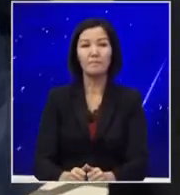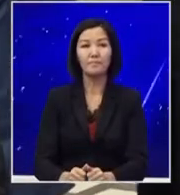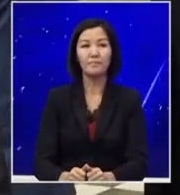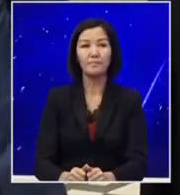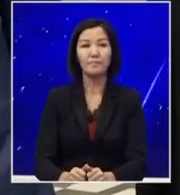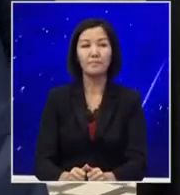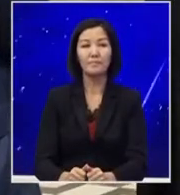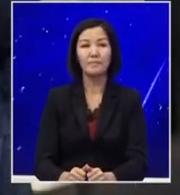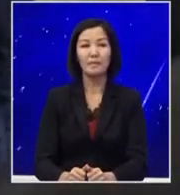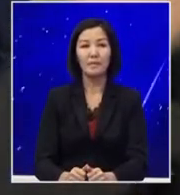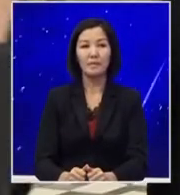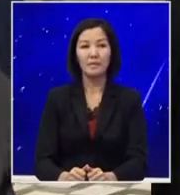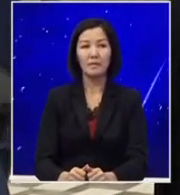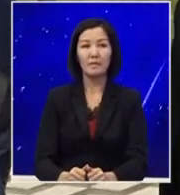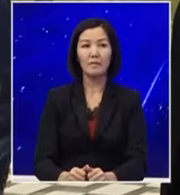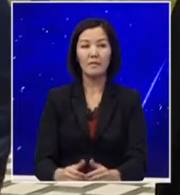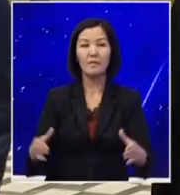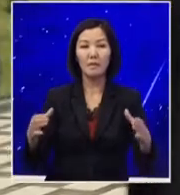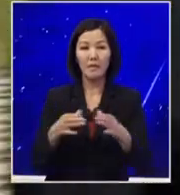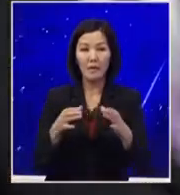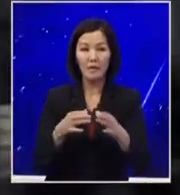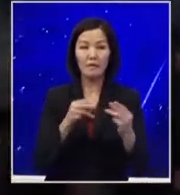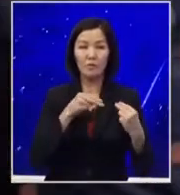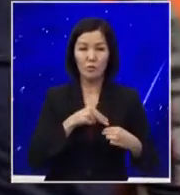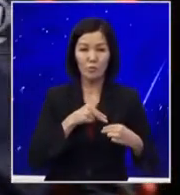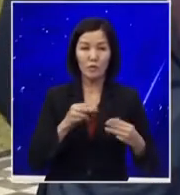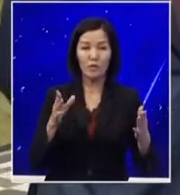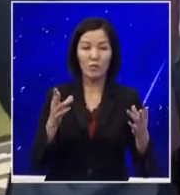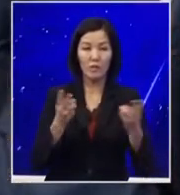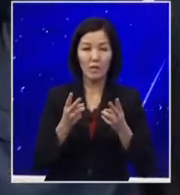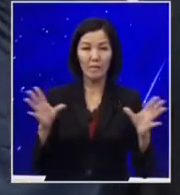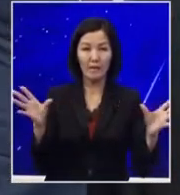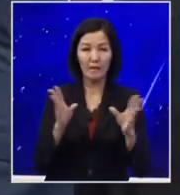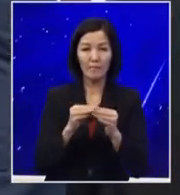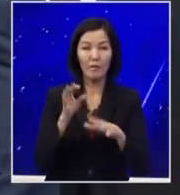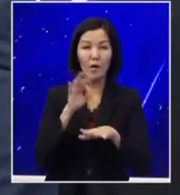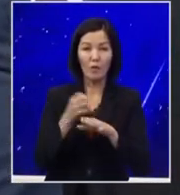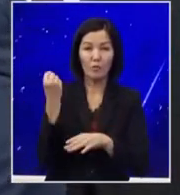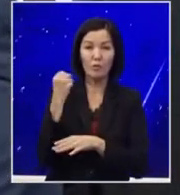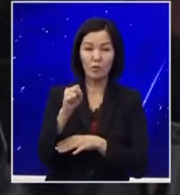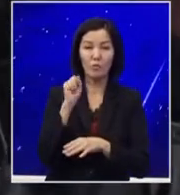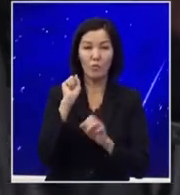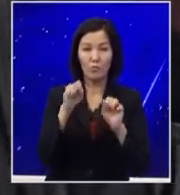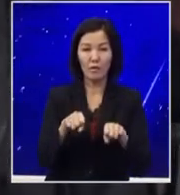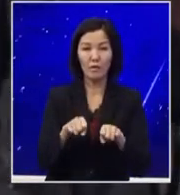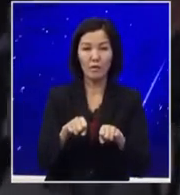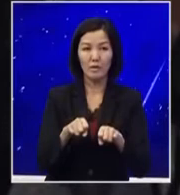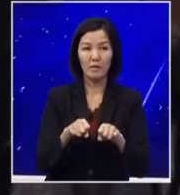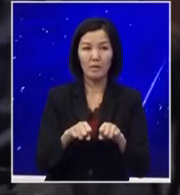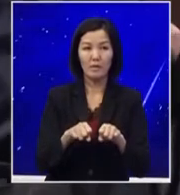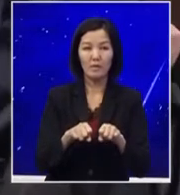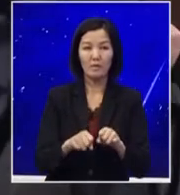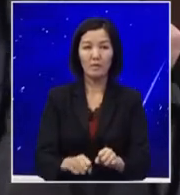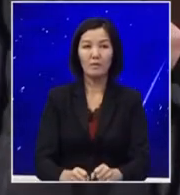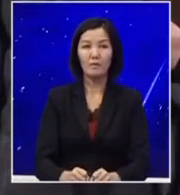Коллектив, работайте. Жақсы ма? Бәріміз бірігіп победим. В мире все было.